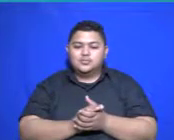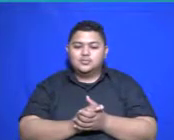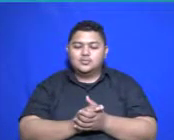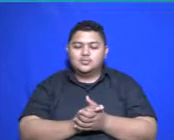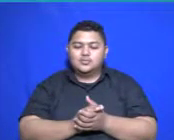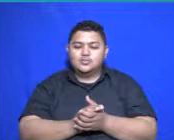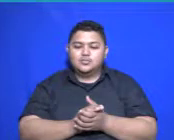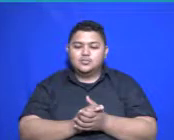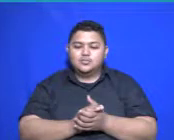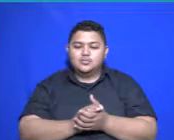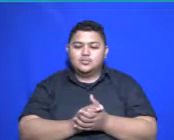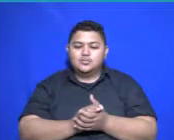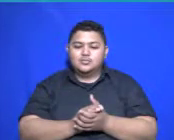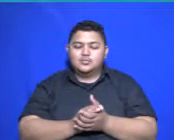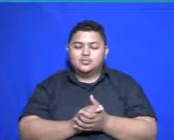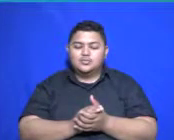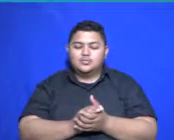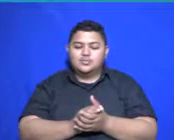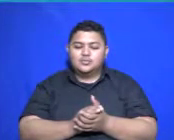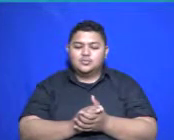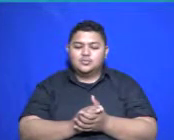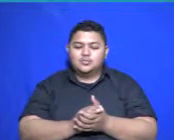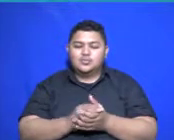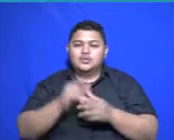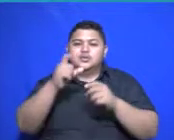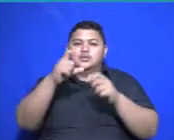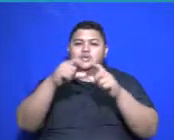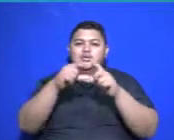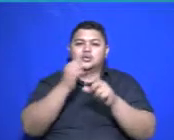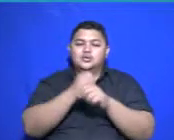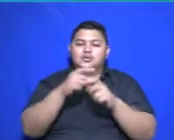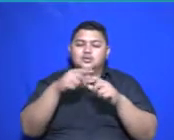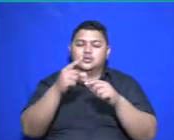budaya. Cagar budaya itu ada